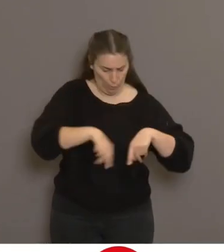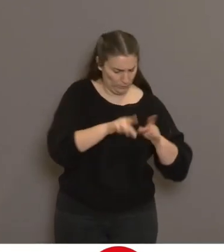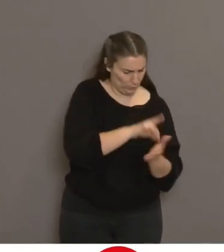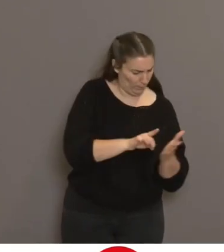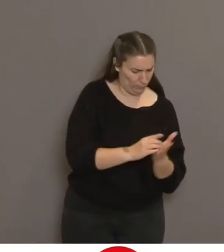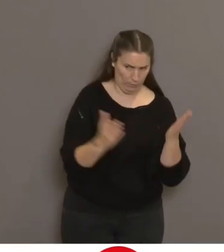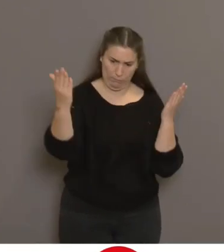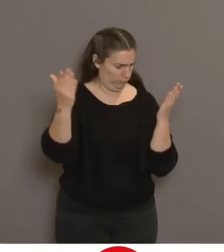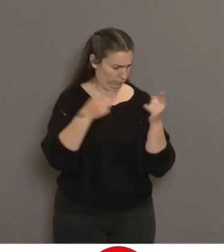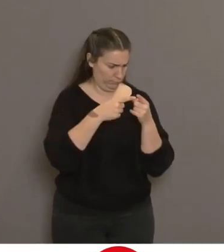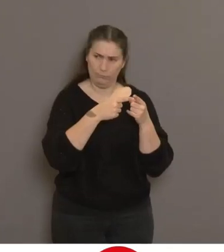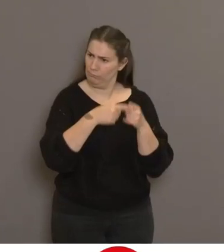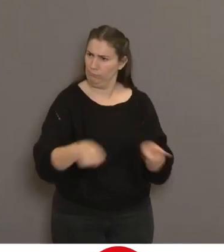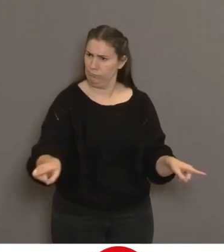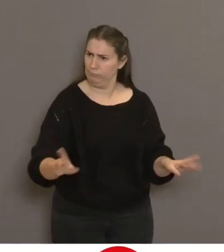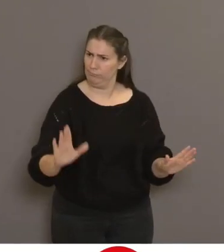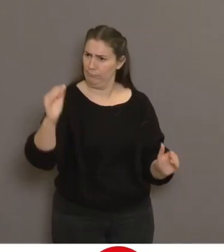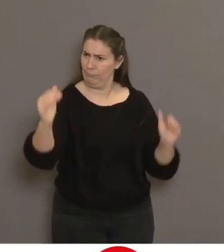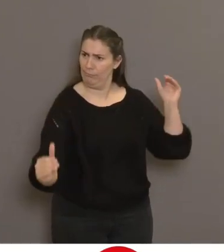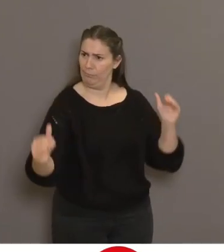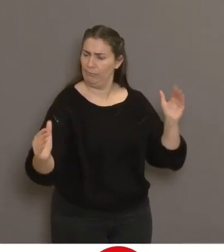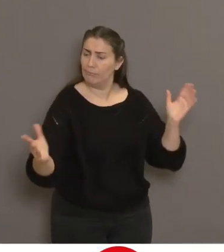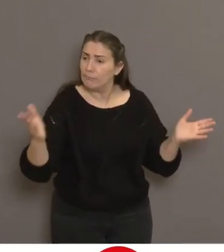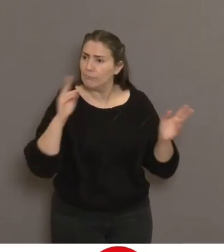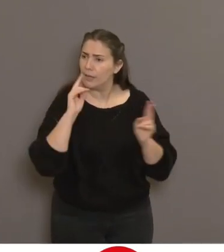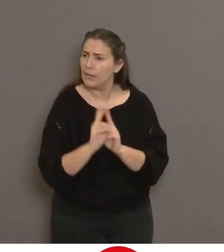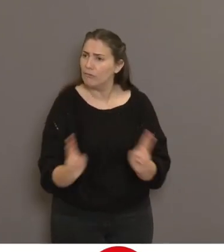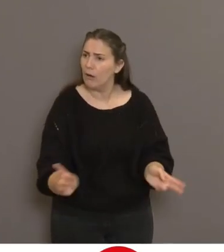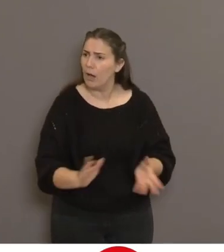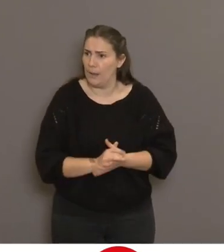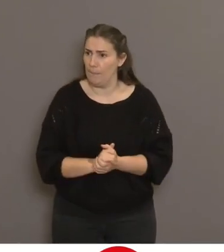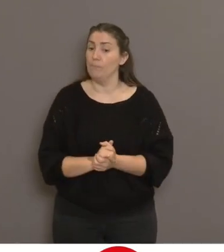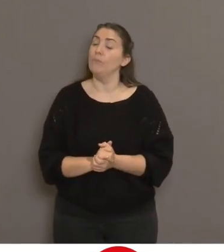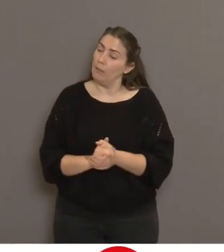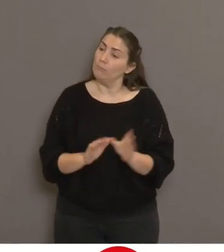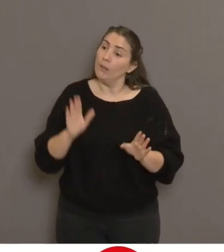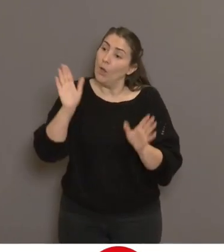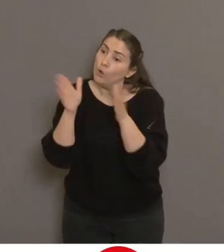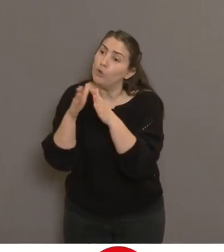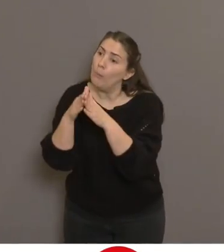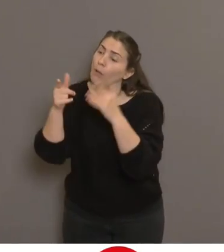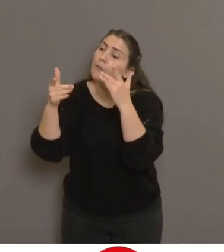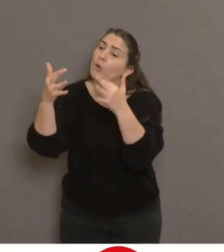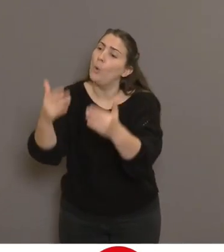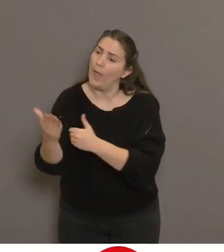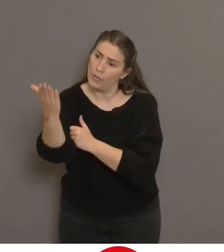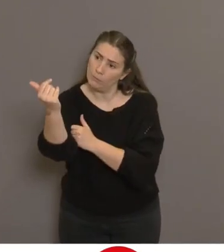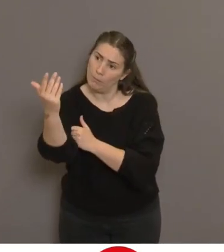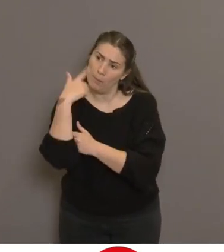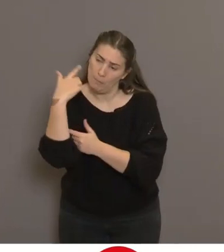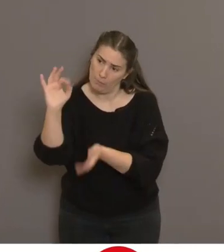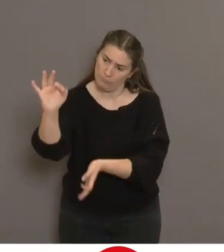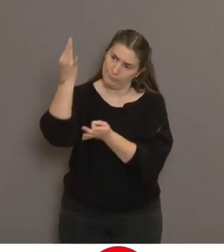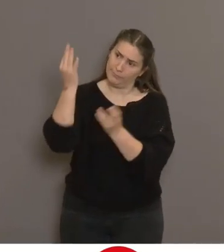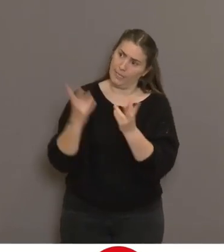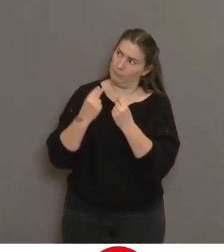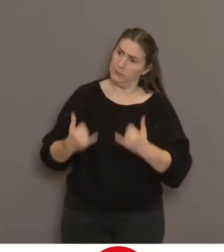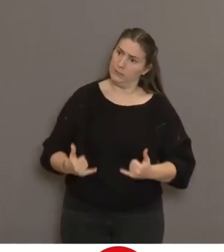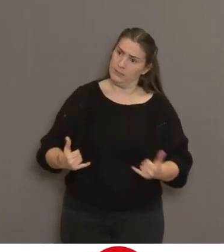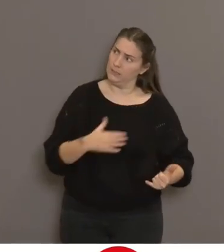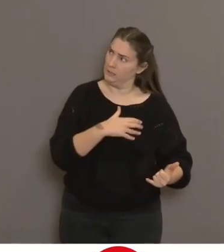départementale. Nous aimerions que vous exposiez à notre conseil les comptages réalisés pour parvenir au nombre évoqué et